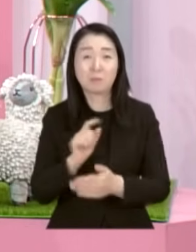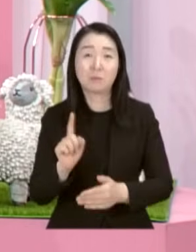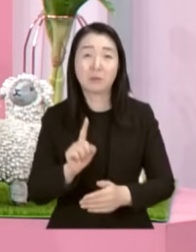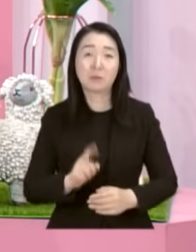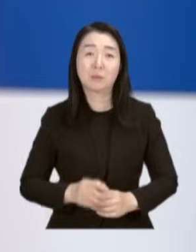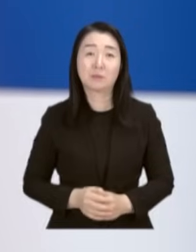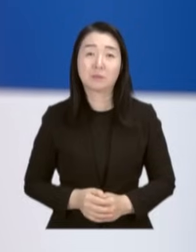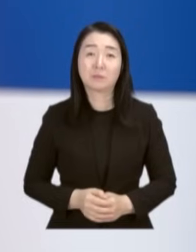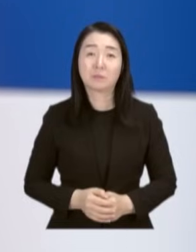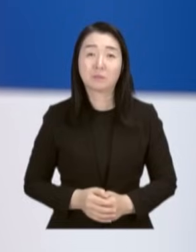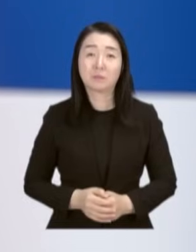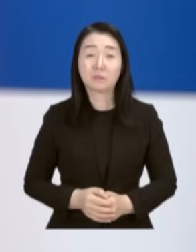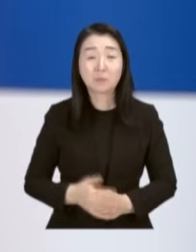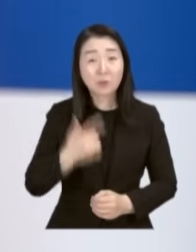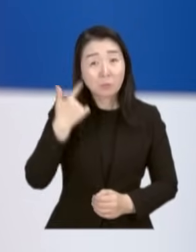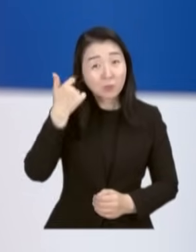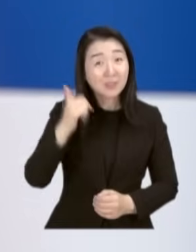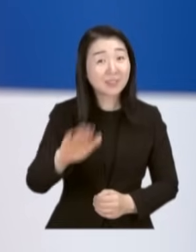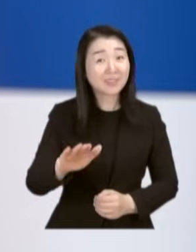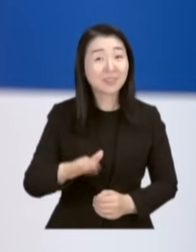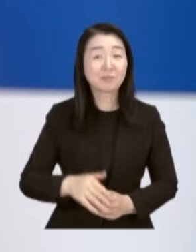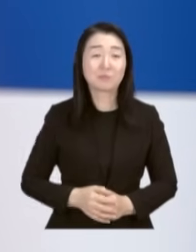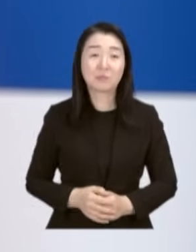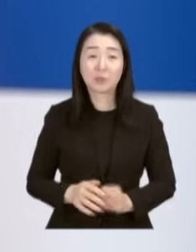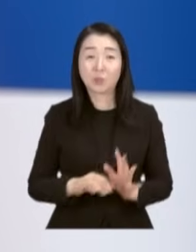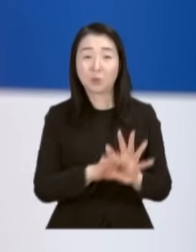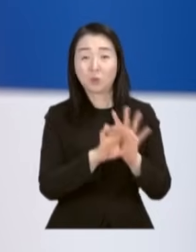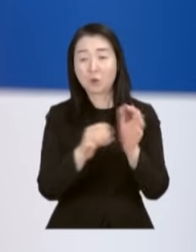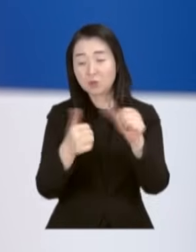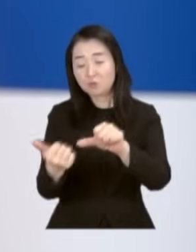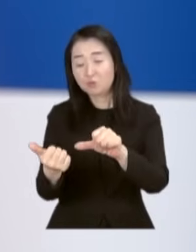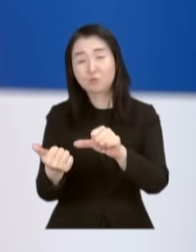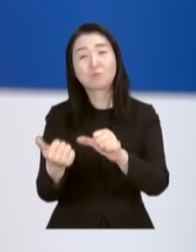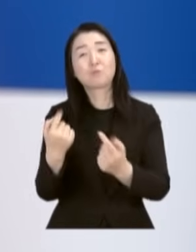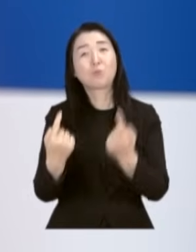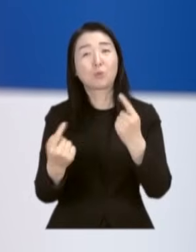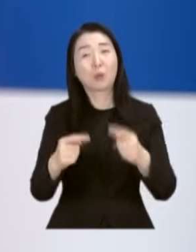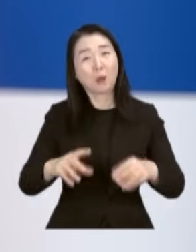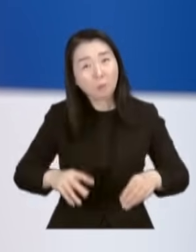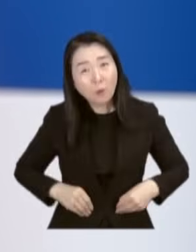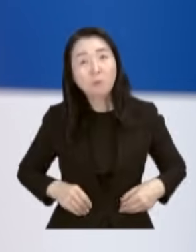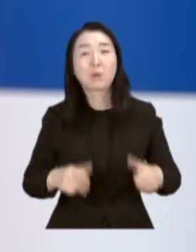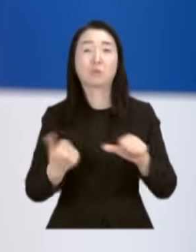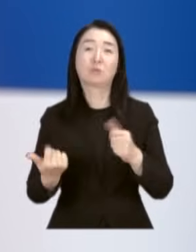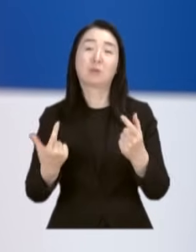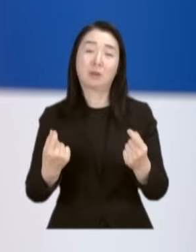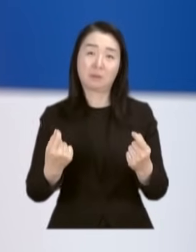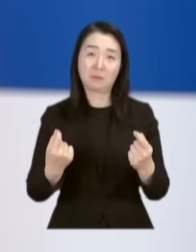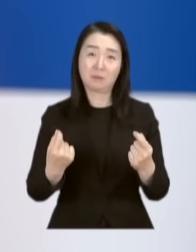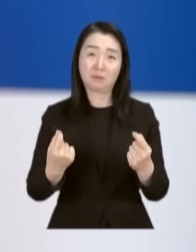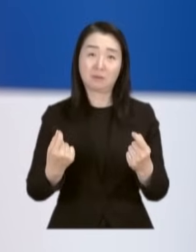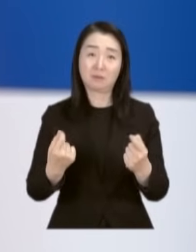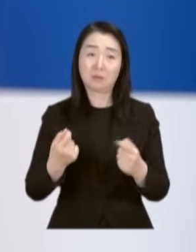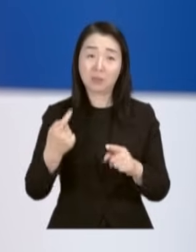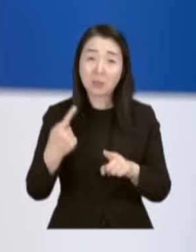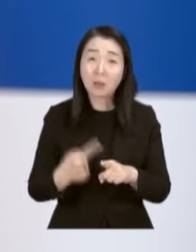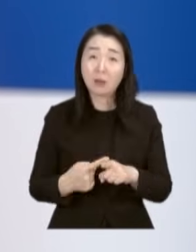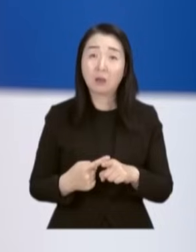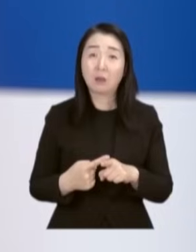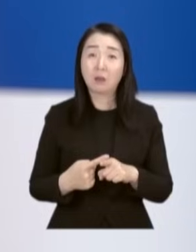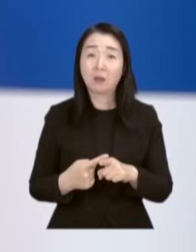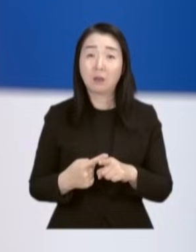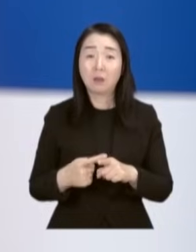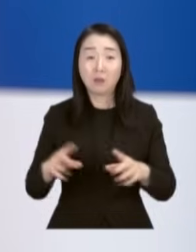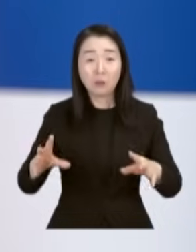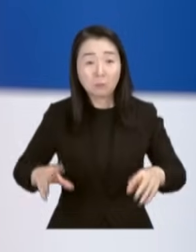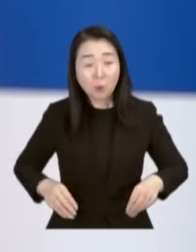얘기가 뭐냐면요. 목사님 코로나로 죽기보다 배고파 죽겠어. 그러다가 어느